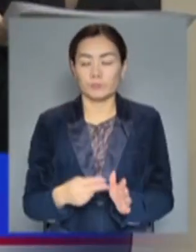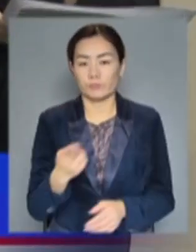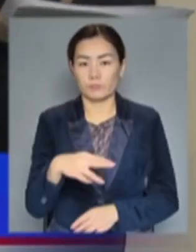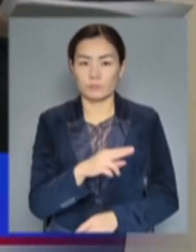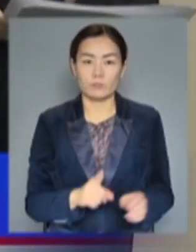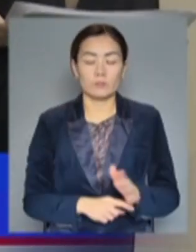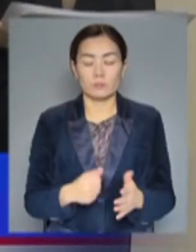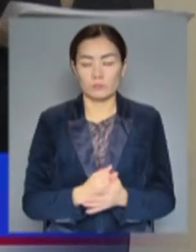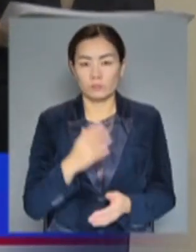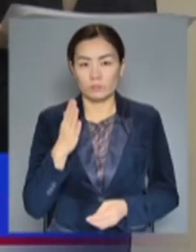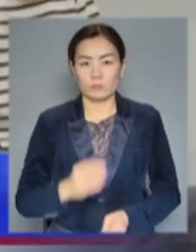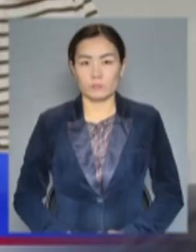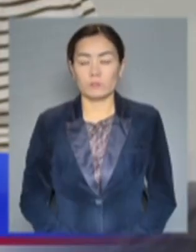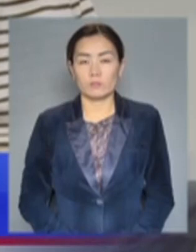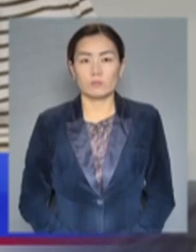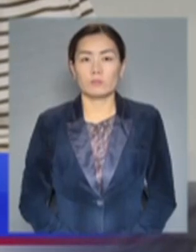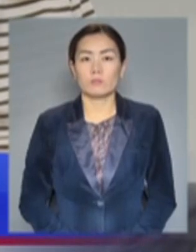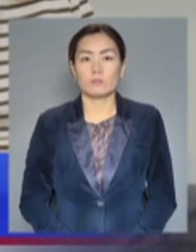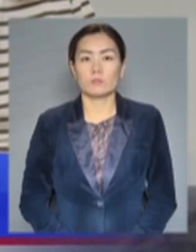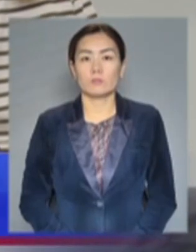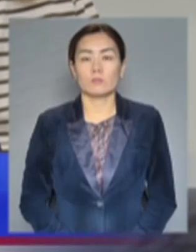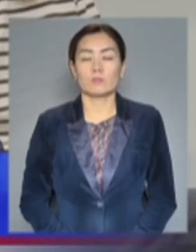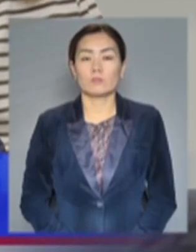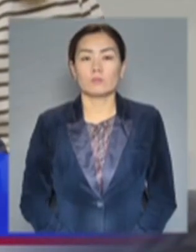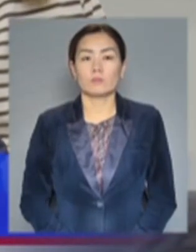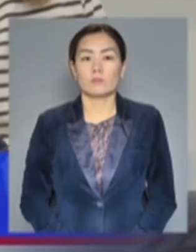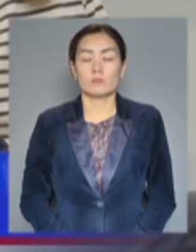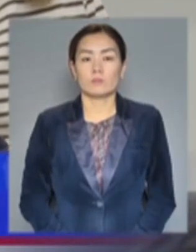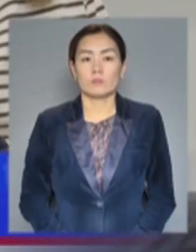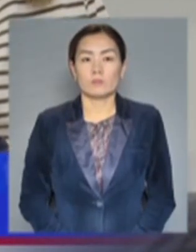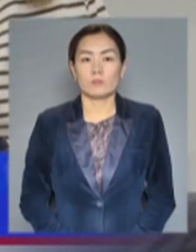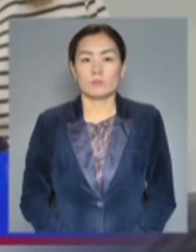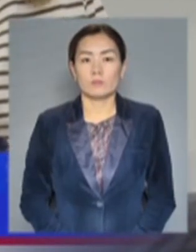1990 айына дейін жалғасады. Ақмарал Бесембаева, Артур Ботпанов, жаңалық қызметі.